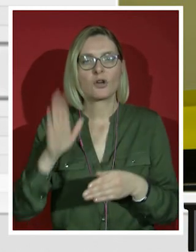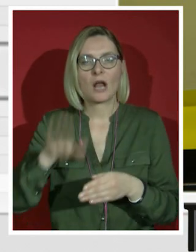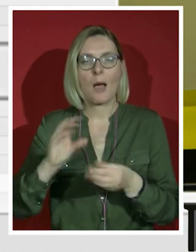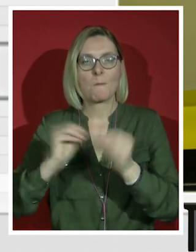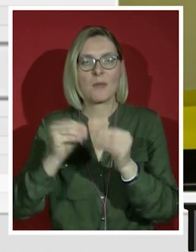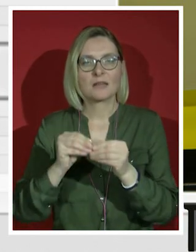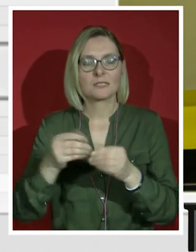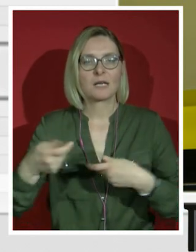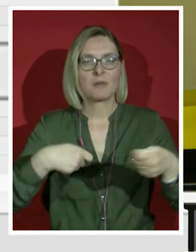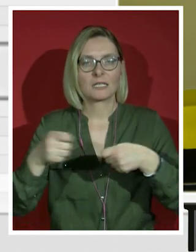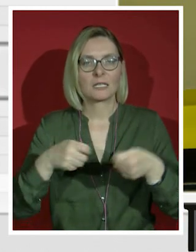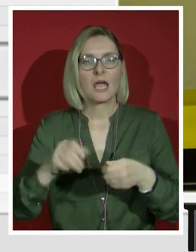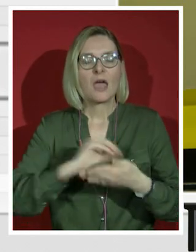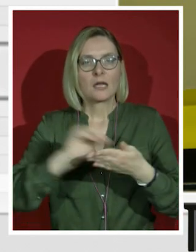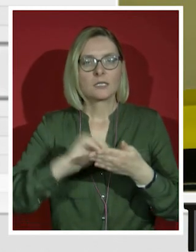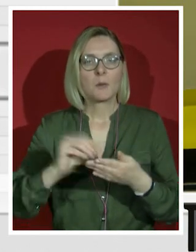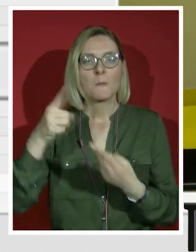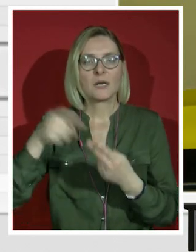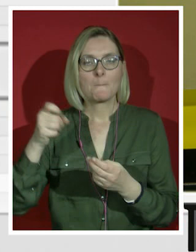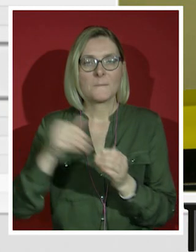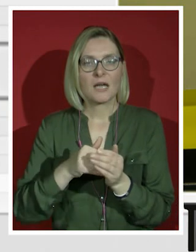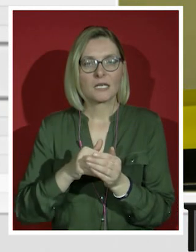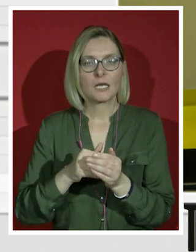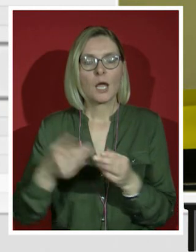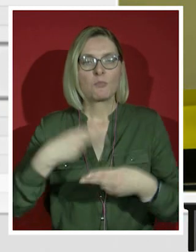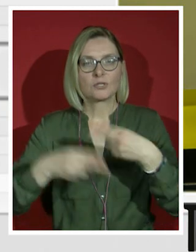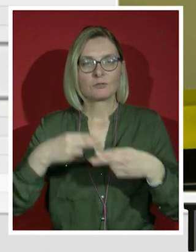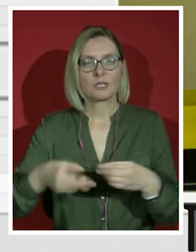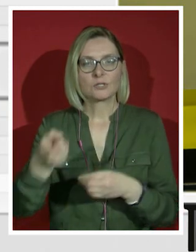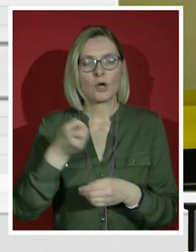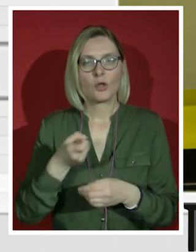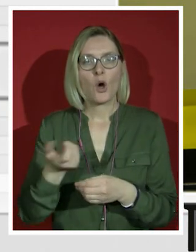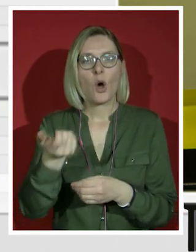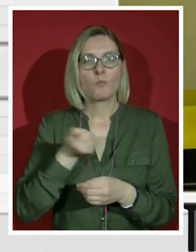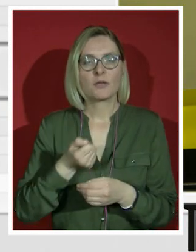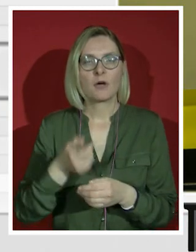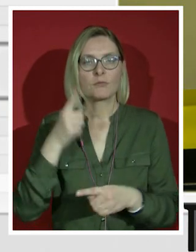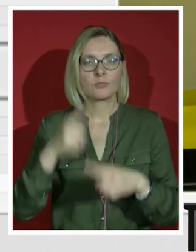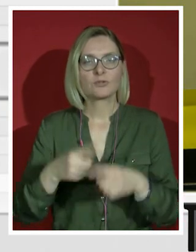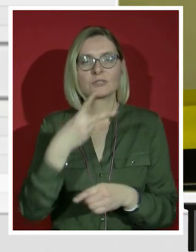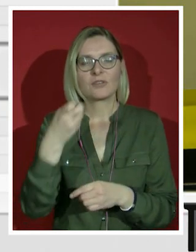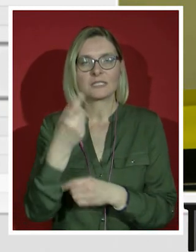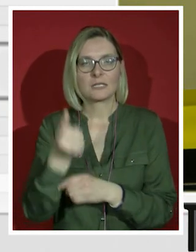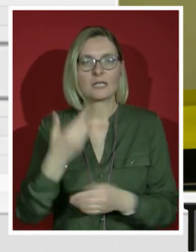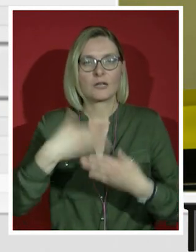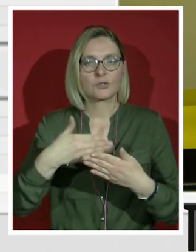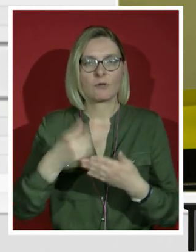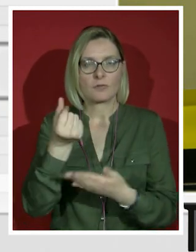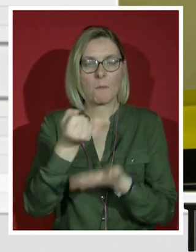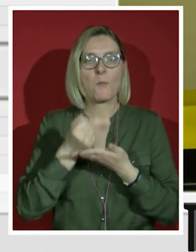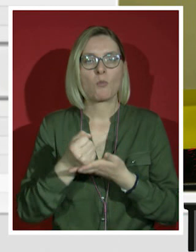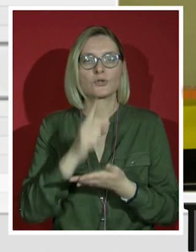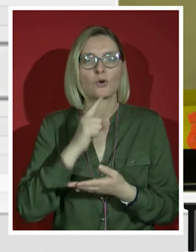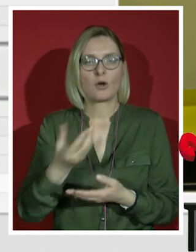и во маркети, се регистрираме како примарни производители и со тоа добиваме дополнително уште 200 денари на основната субвенција.